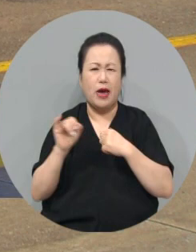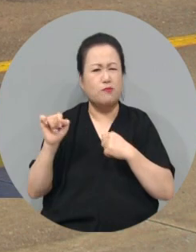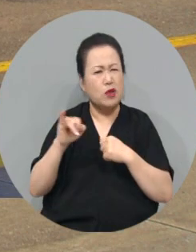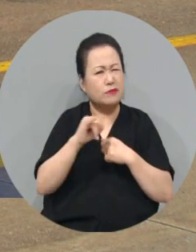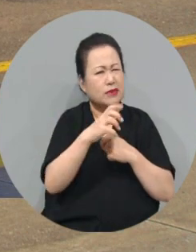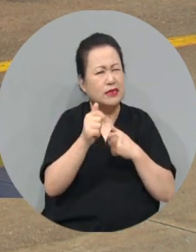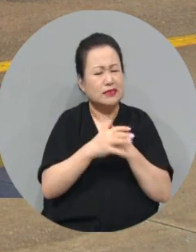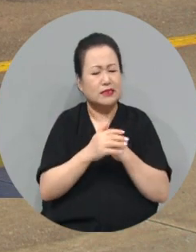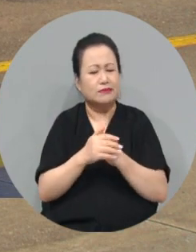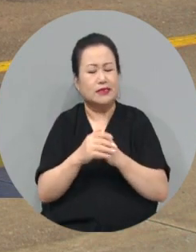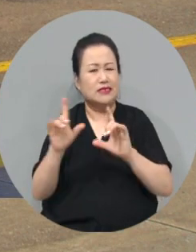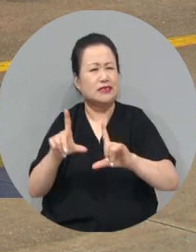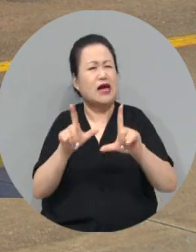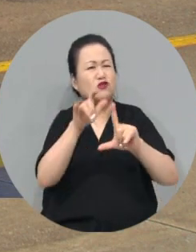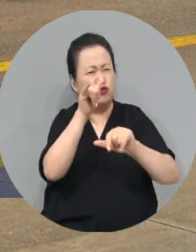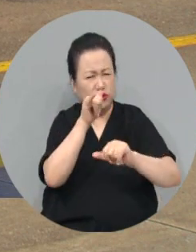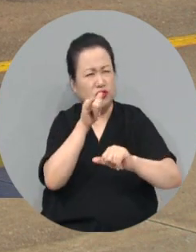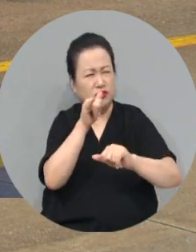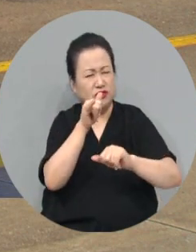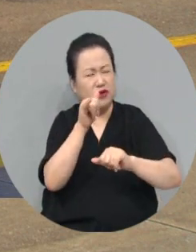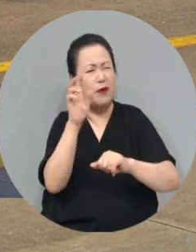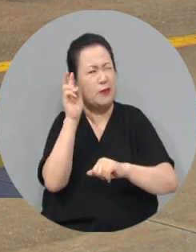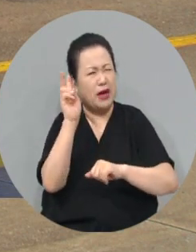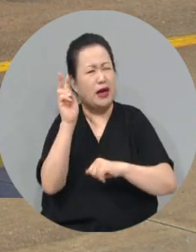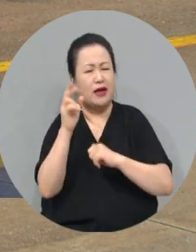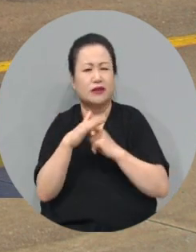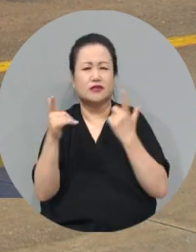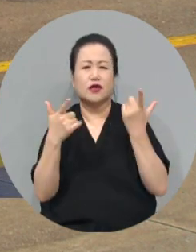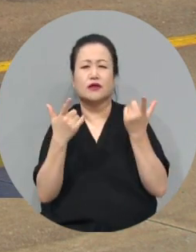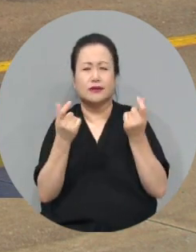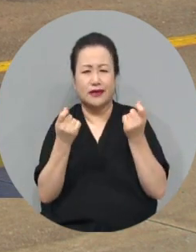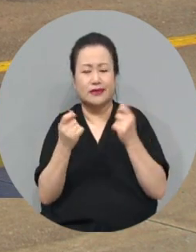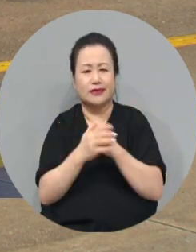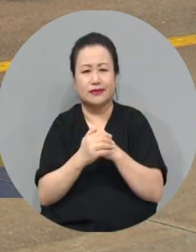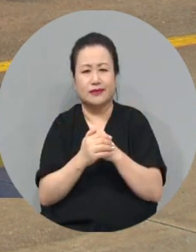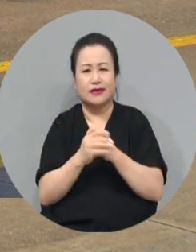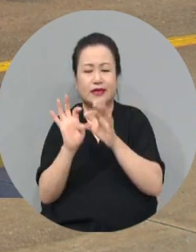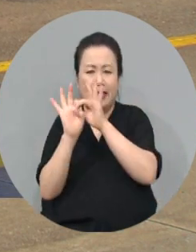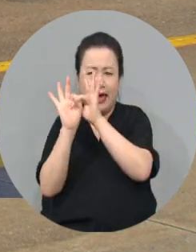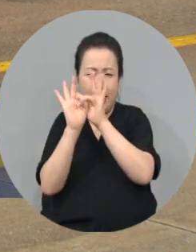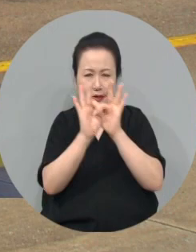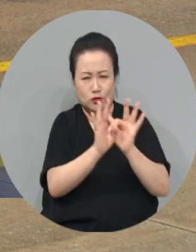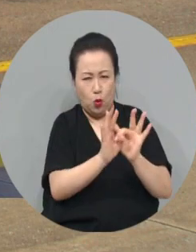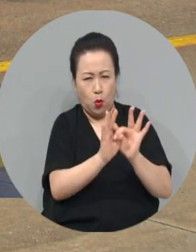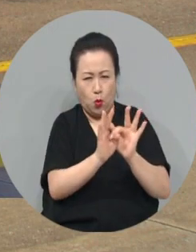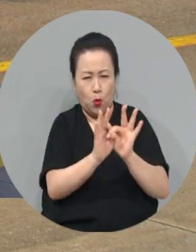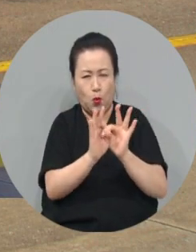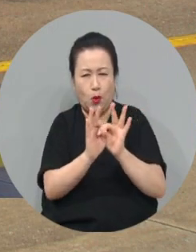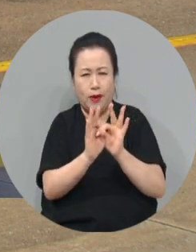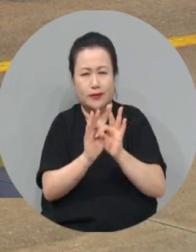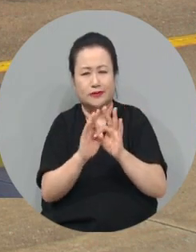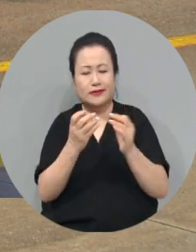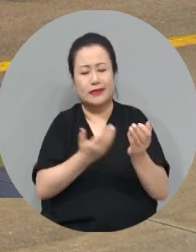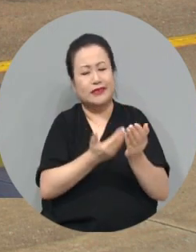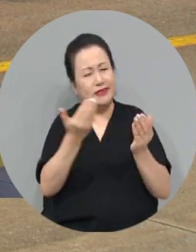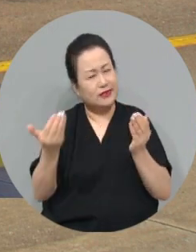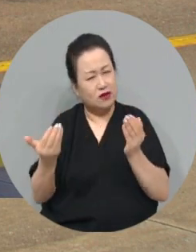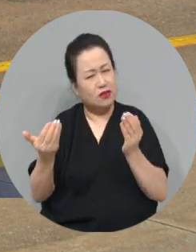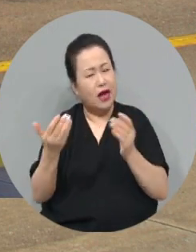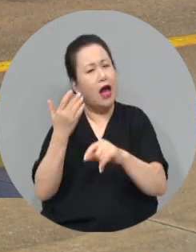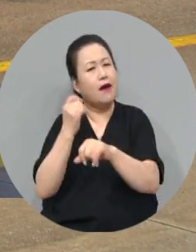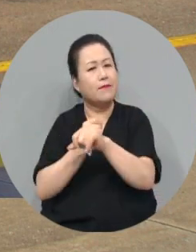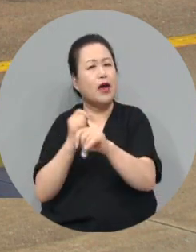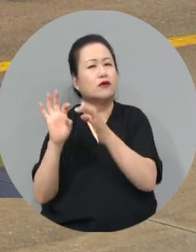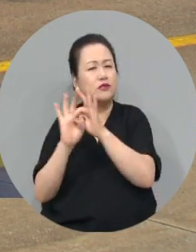곤충들이 이제 침착할 수 있는 그런 부분들이 있었던 것 같고요. 그 부분들은 이제 저희가 계속 그 향후에 이전 조치하면서